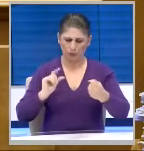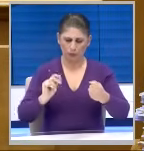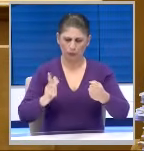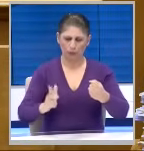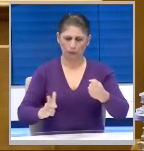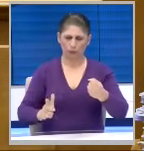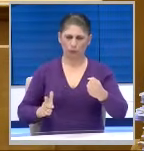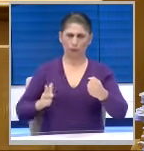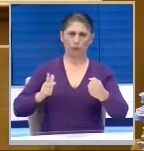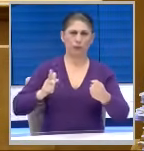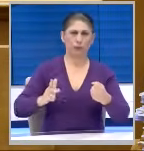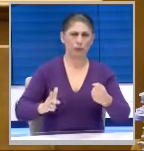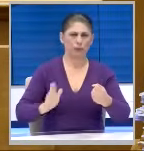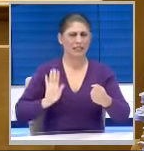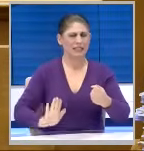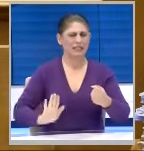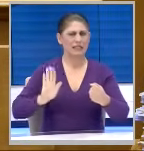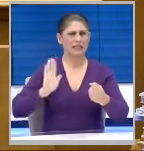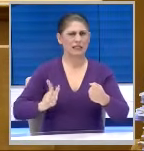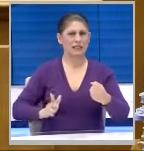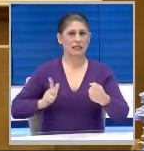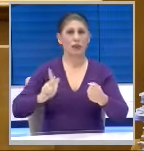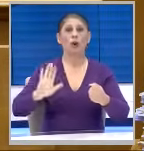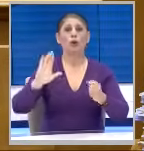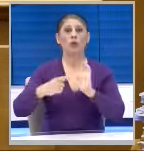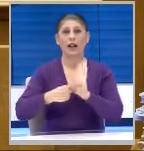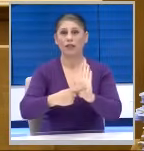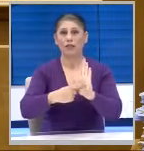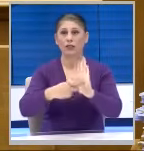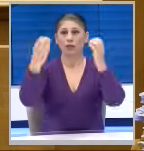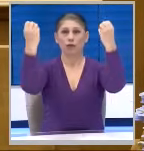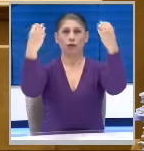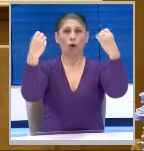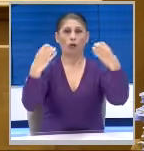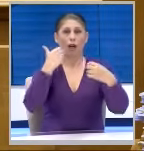χωρίς να έχει στη διάθεσή του ούτε τις ενδείξεις των